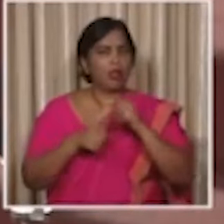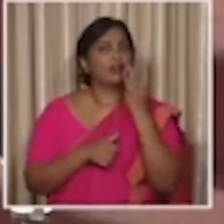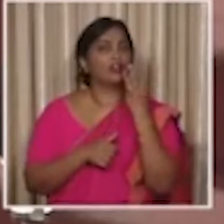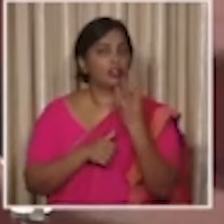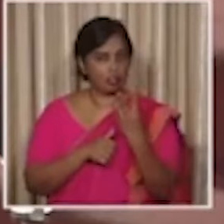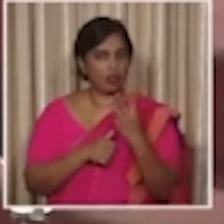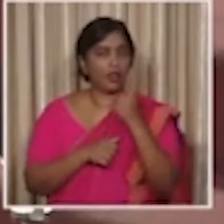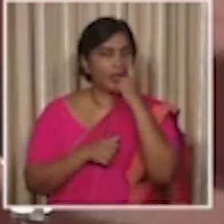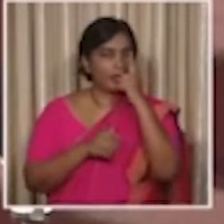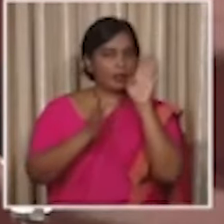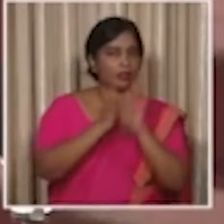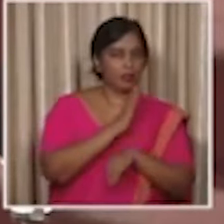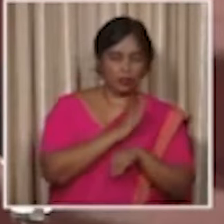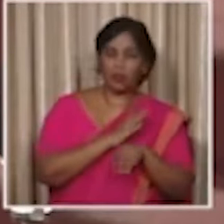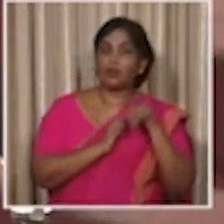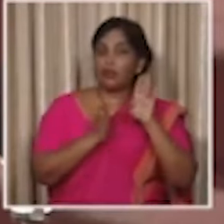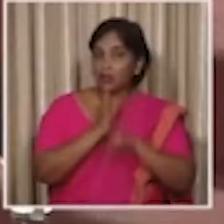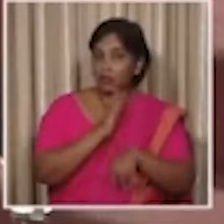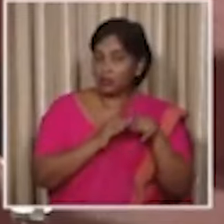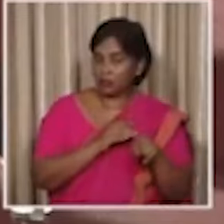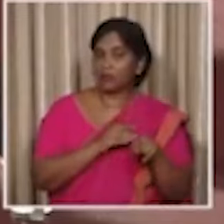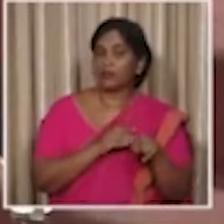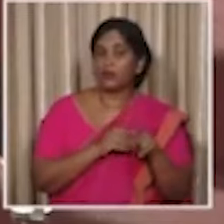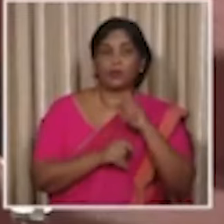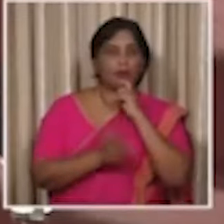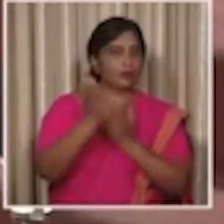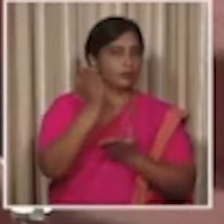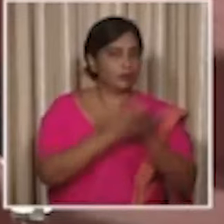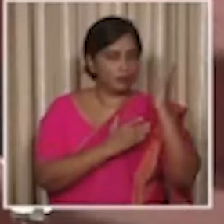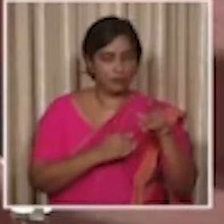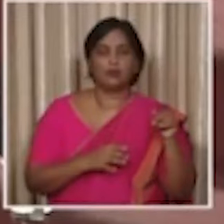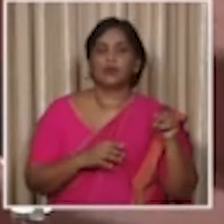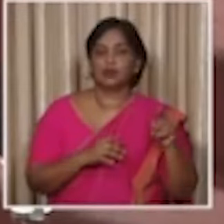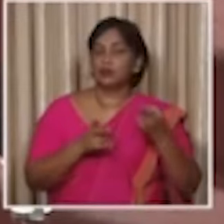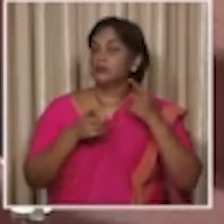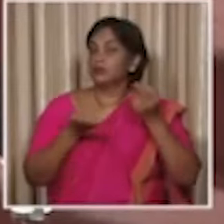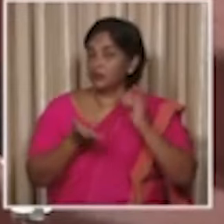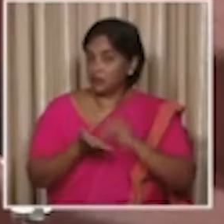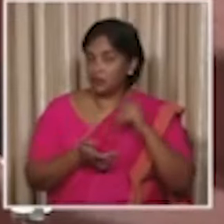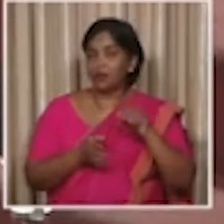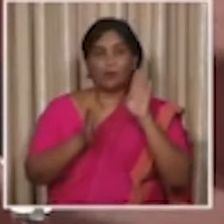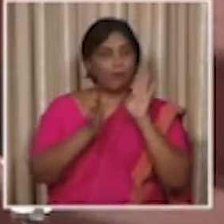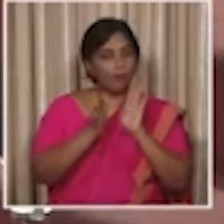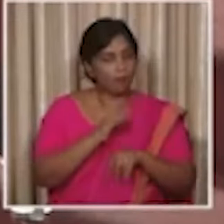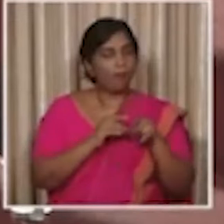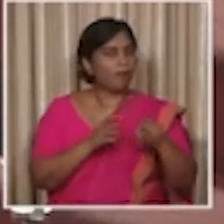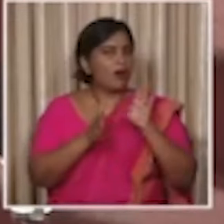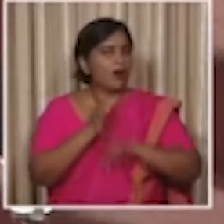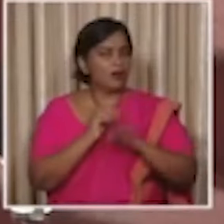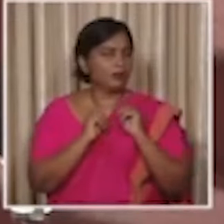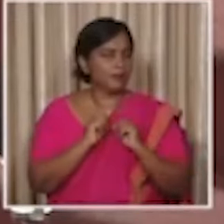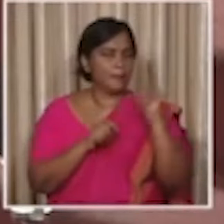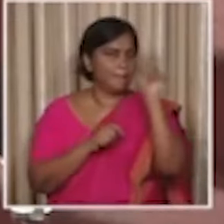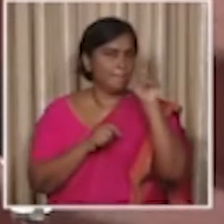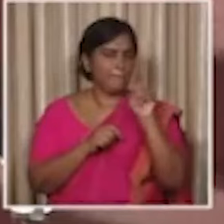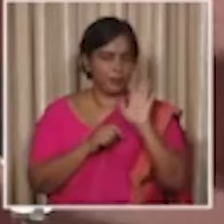අවිල්ල තියෙන එකක් හලලා තියෙනවා ඒ හලපු එකට දැන් නඩුවක් පවරලා තියෙනවා ඊළඟට ඒ හැලීම ඒ හැලුවේ ඇයි කියලා